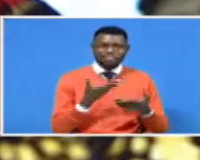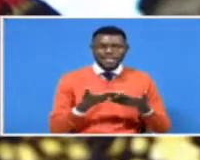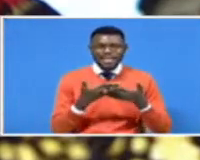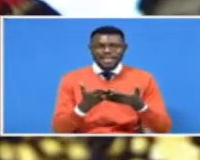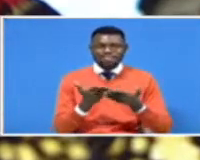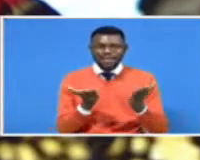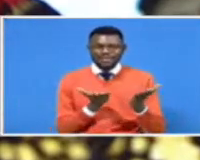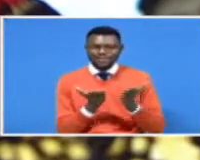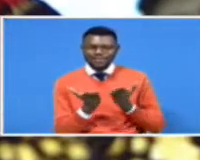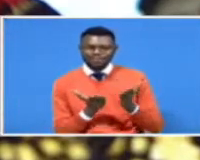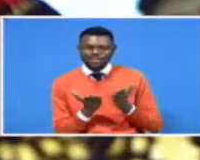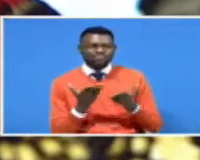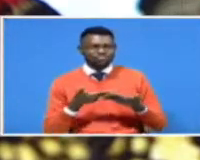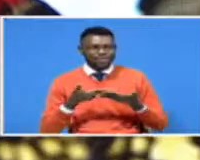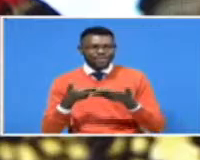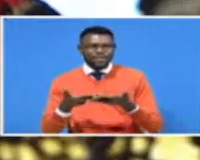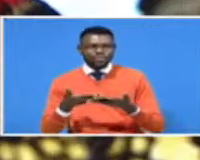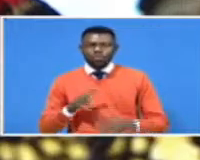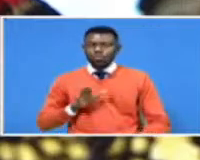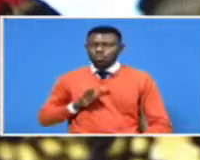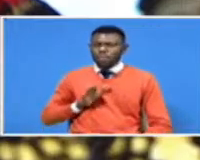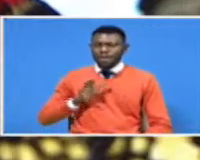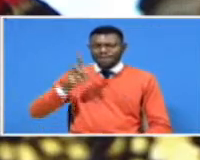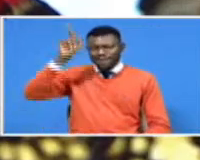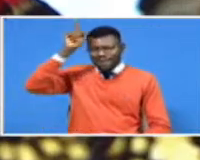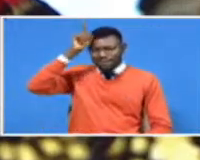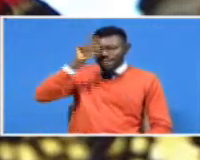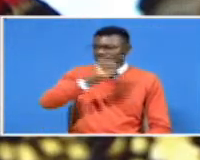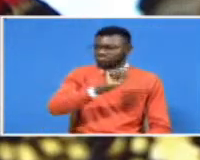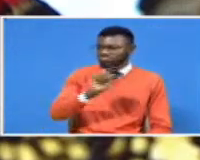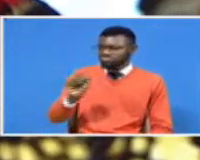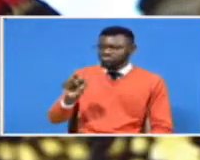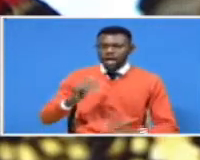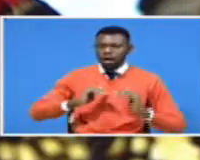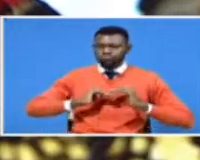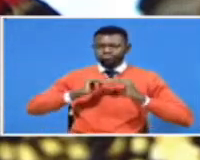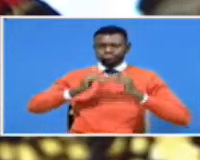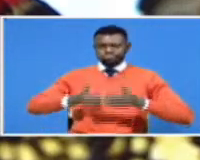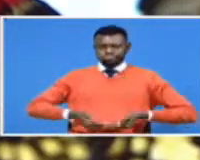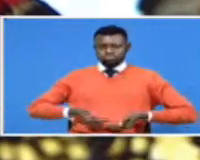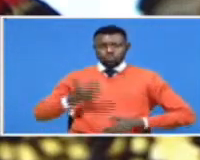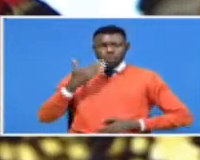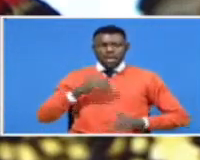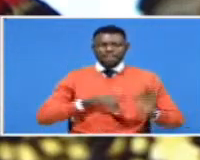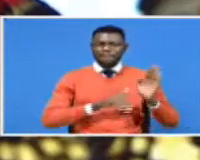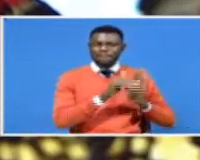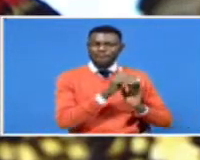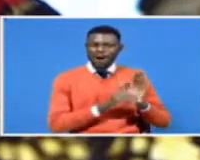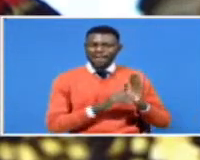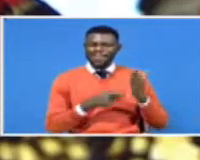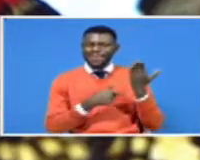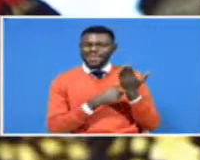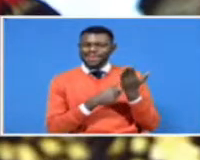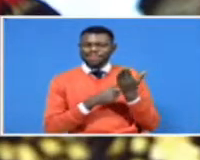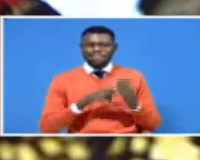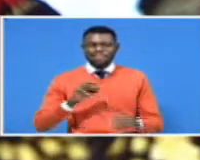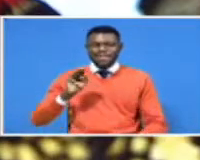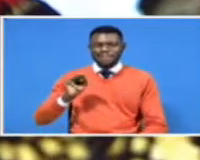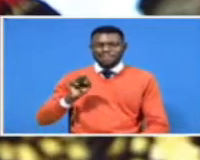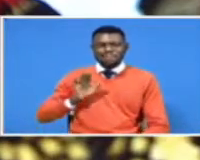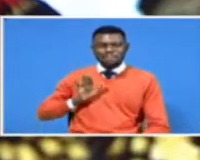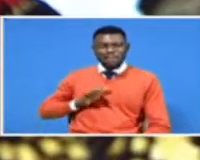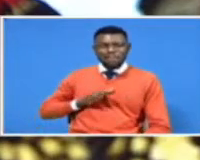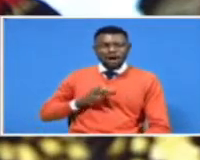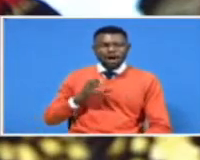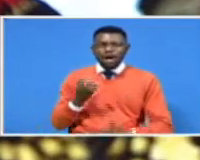za dharura kwa wanawake walio mashinani. Hii ni baada ya mpango uliopewa jina Mama kuzinduliwa